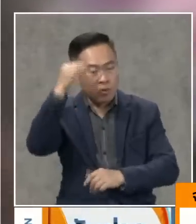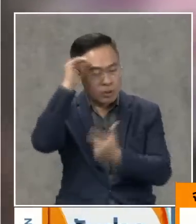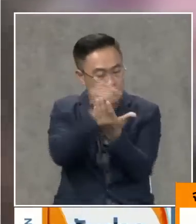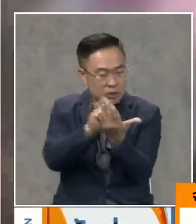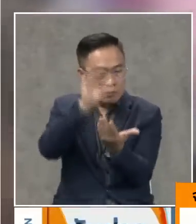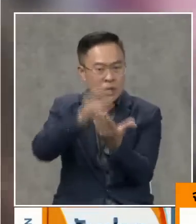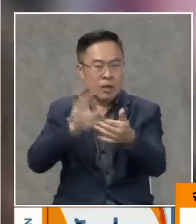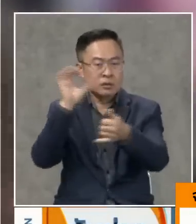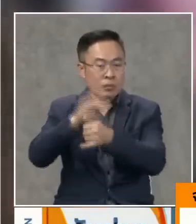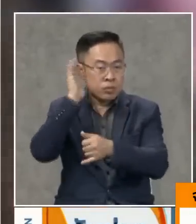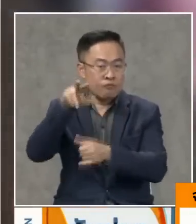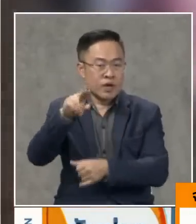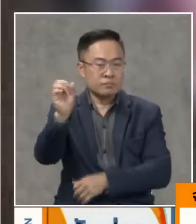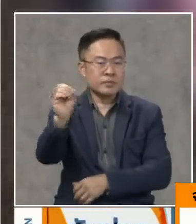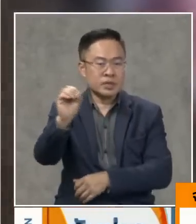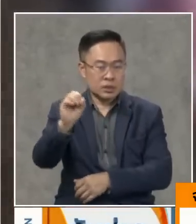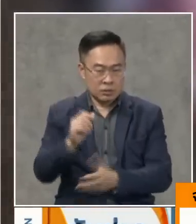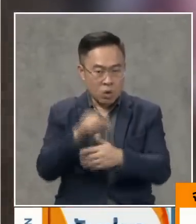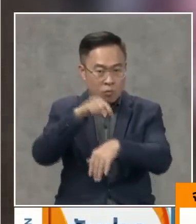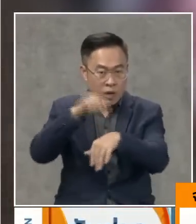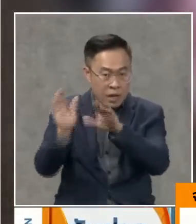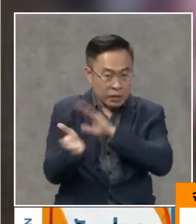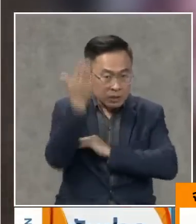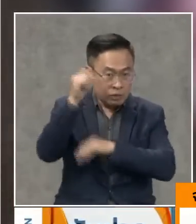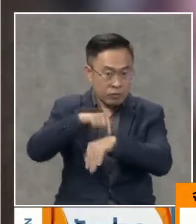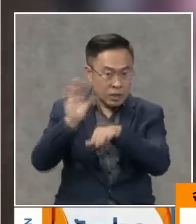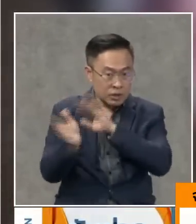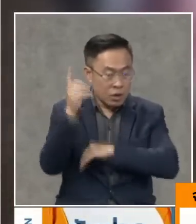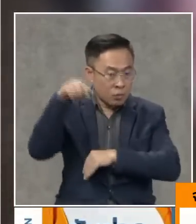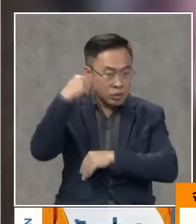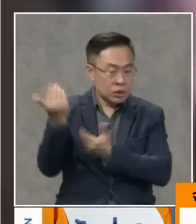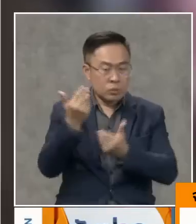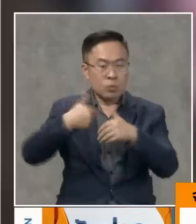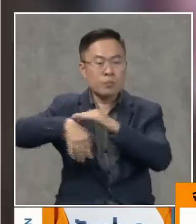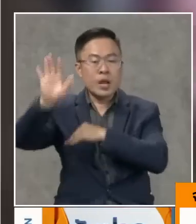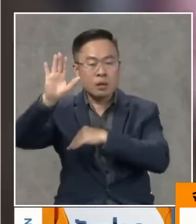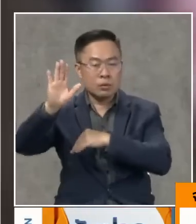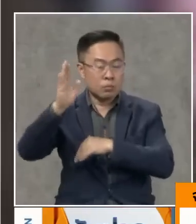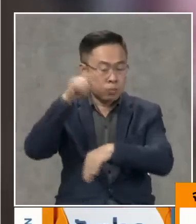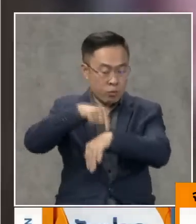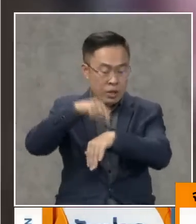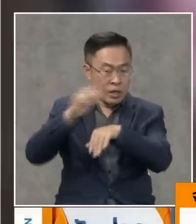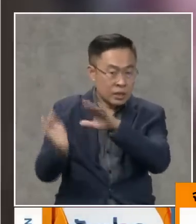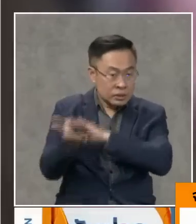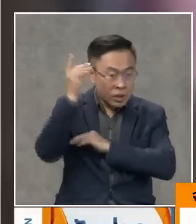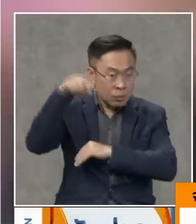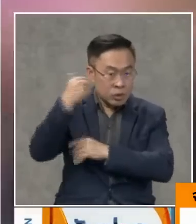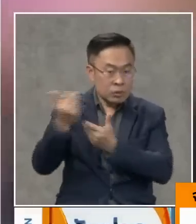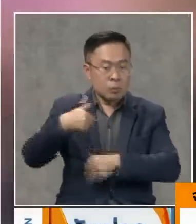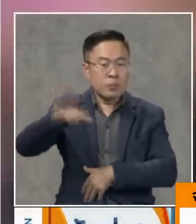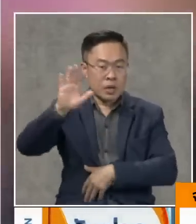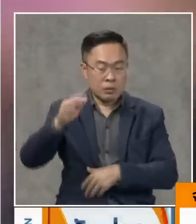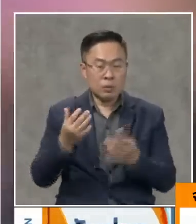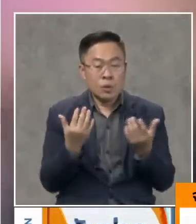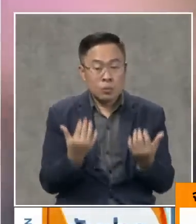ช้าอะค่ะพอออกมาตรวจสอบก็ไม่พบหญิงคนนี้กับลูกแล้วนะคะก็คือไม่ทราบว่าเธอกับลูกเนี่ยไปหลบอยู่ที่ใดล่